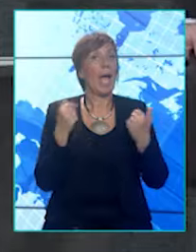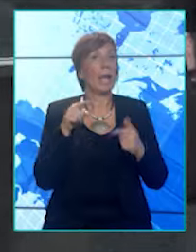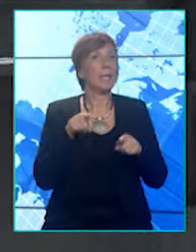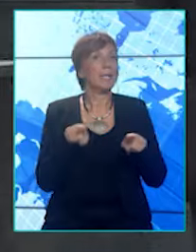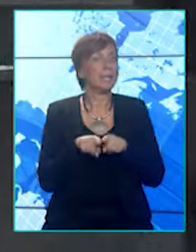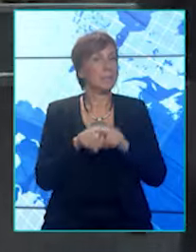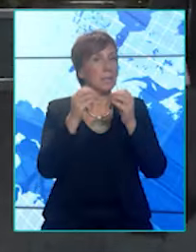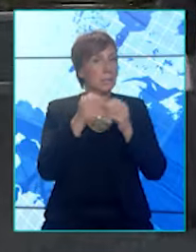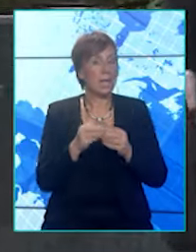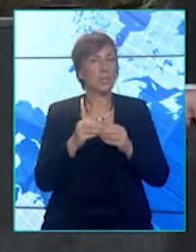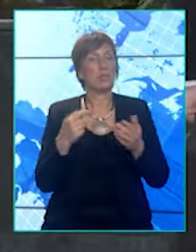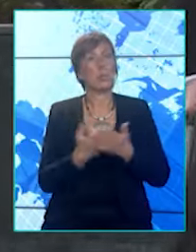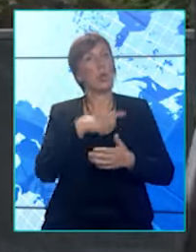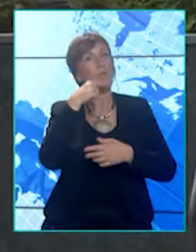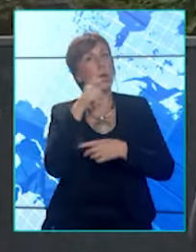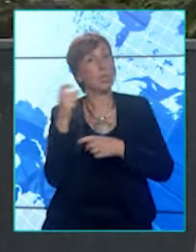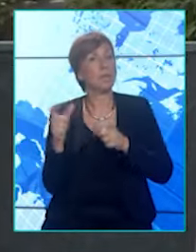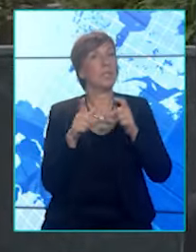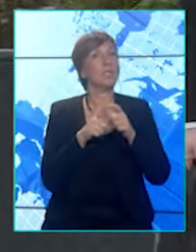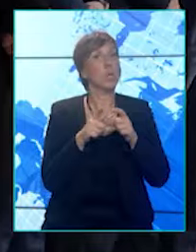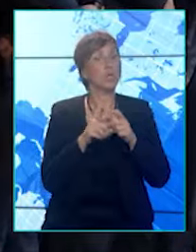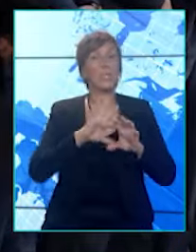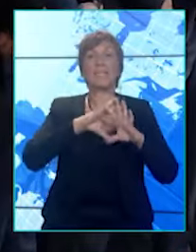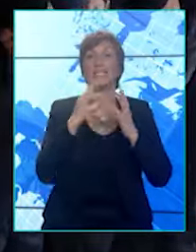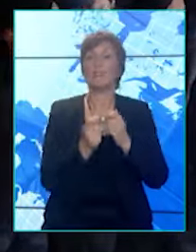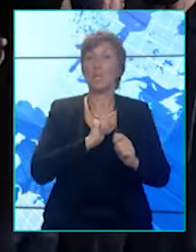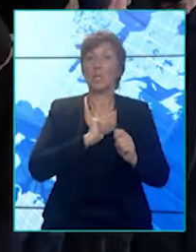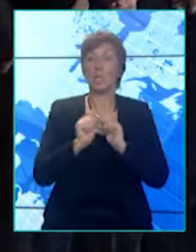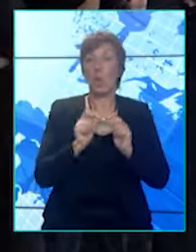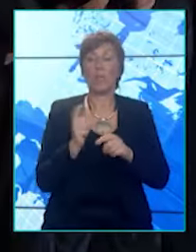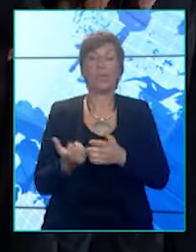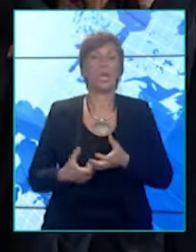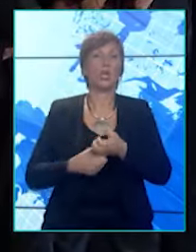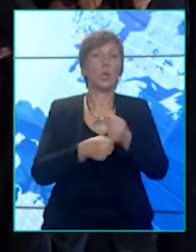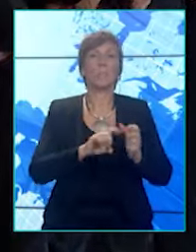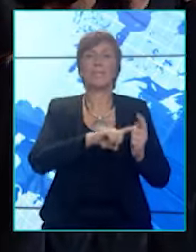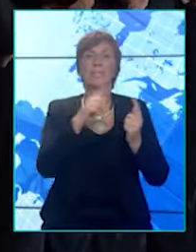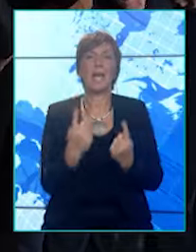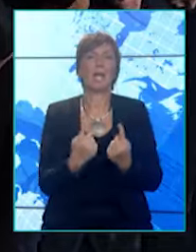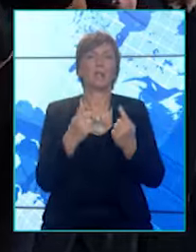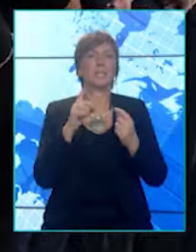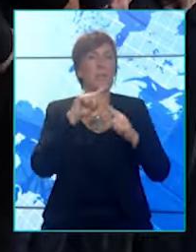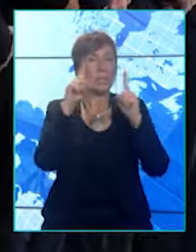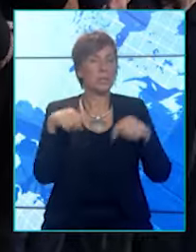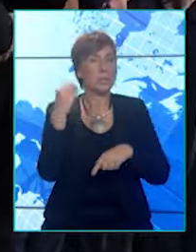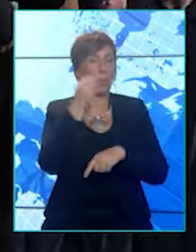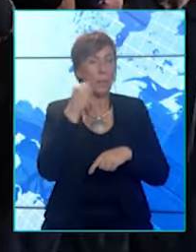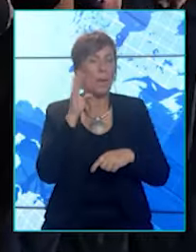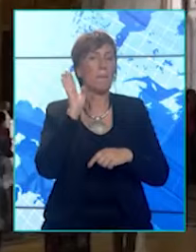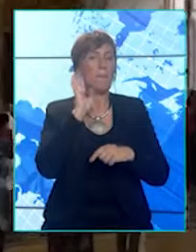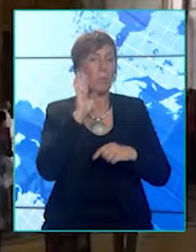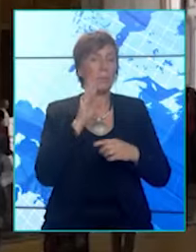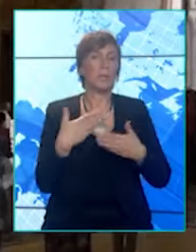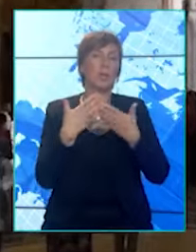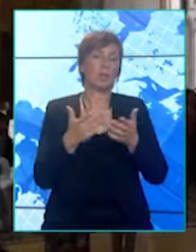isti sadržaj u novoj interpretaciji Milorada Dodika. Svi dogovori, kaže, doprinose trajnoj stabilnosti Republike Srpske. Bošnjacima